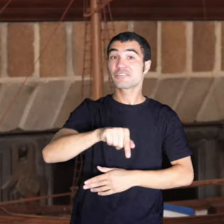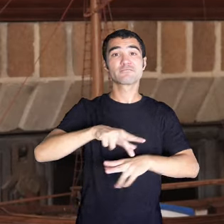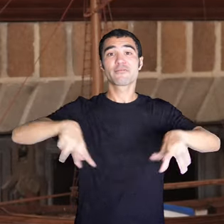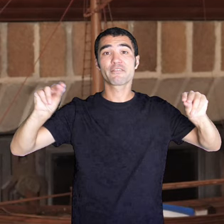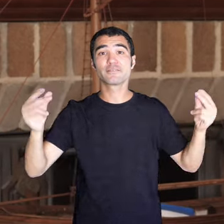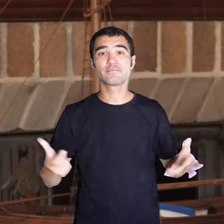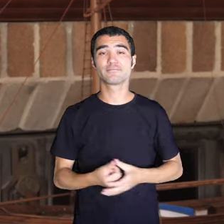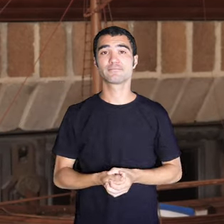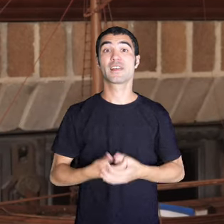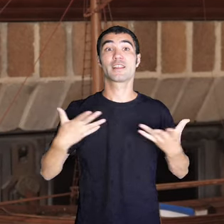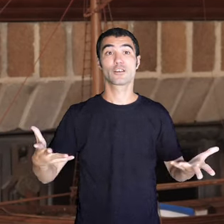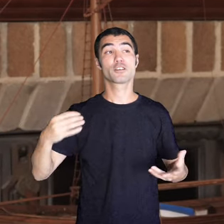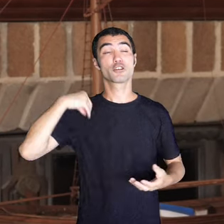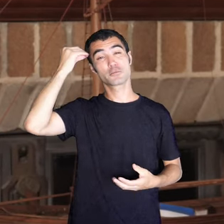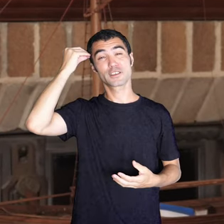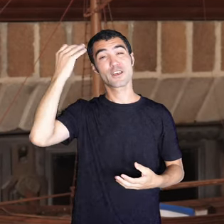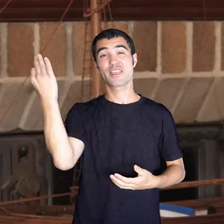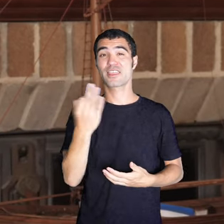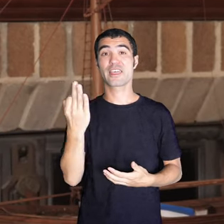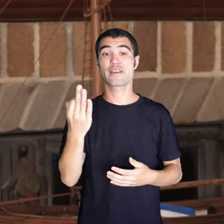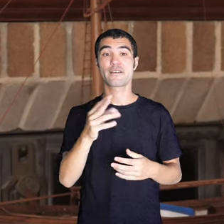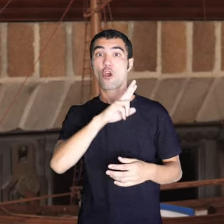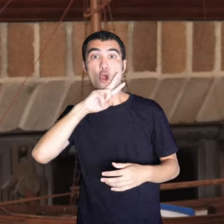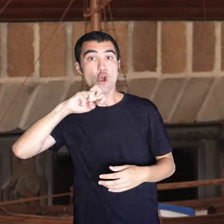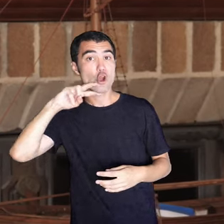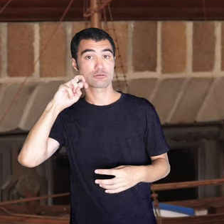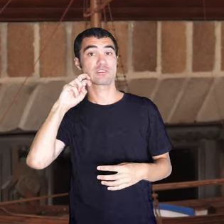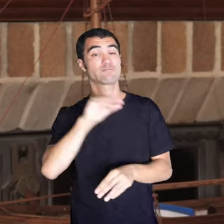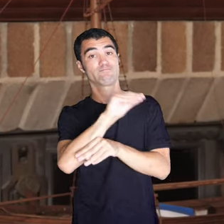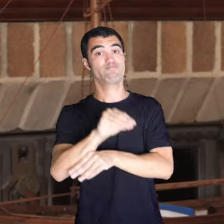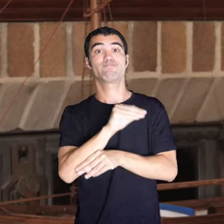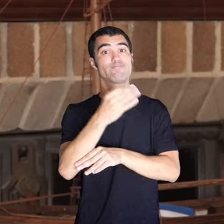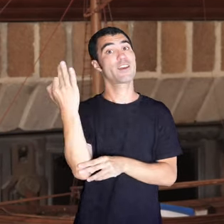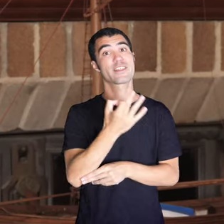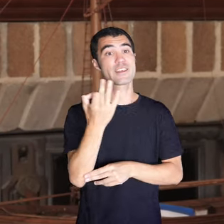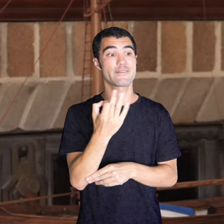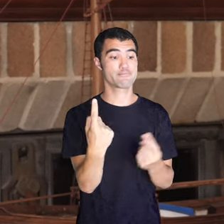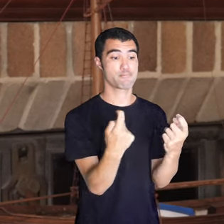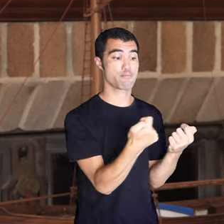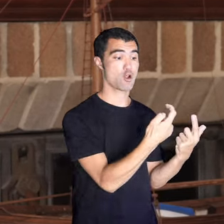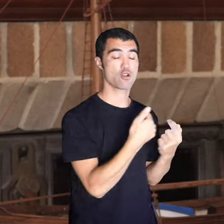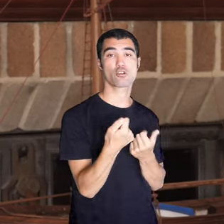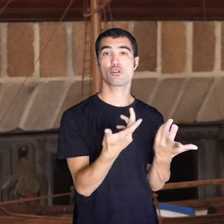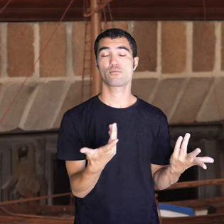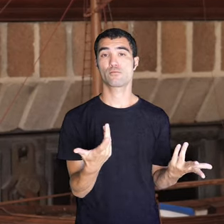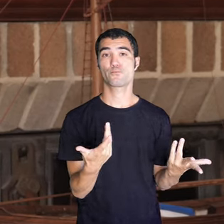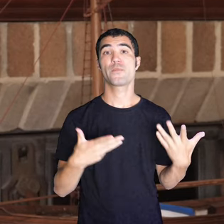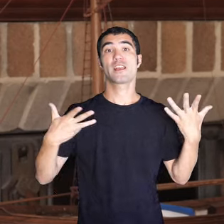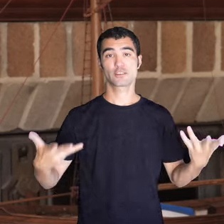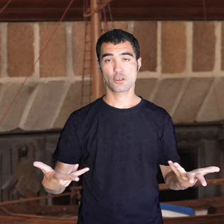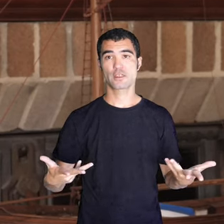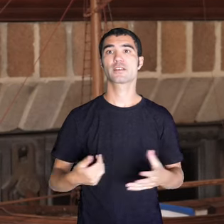Bueno, jo crec que el que haurien de conservar és el poc que queda. Ja